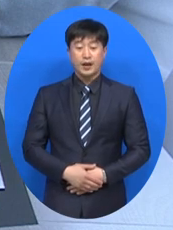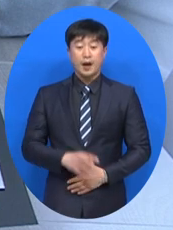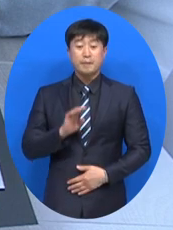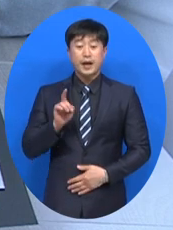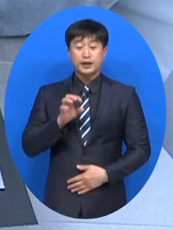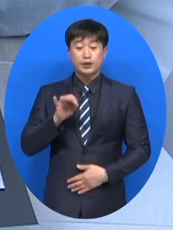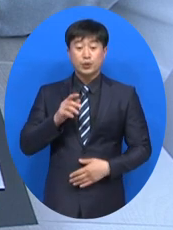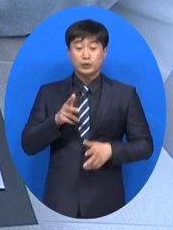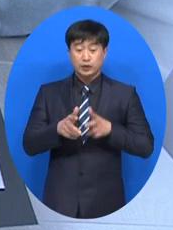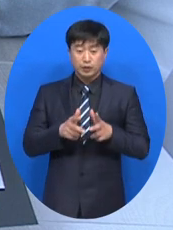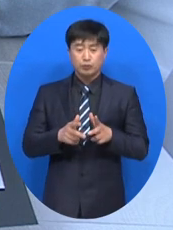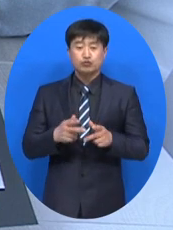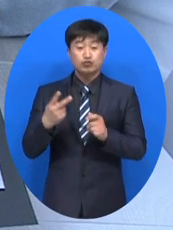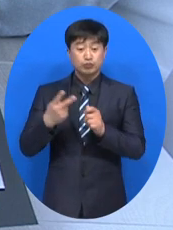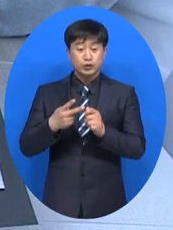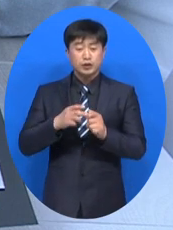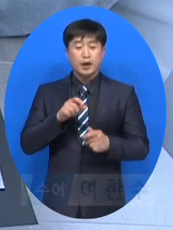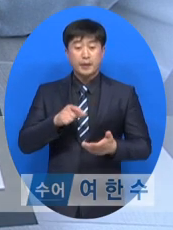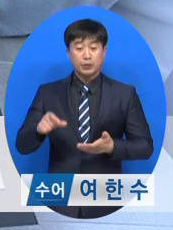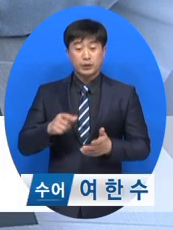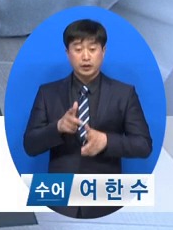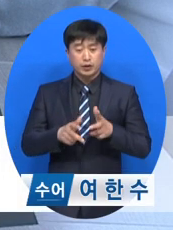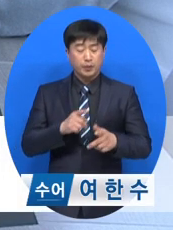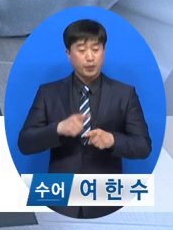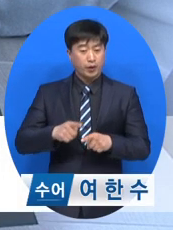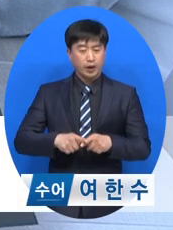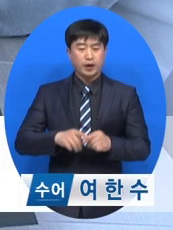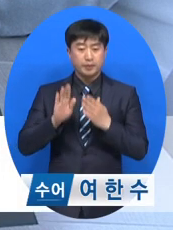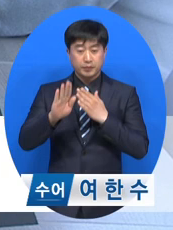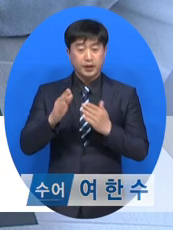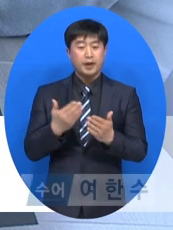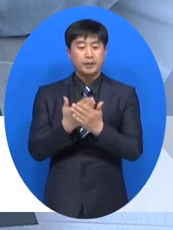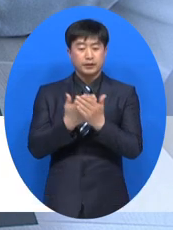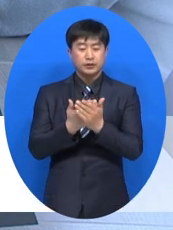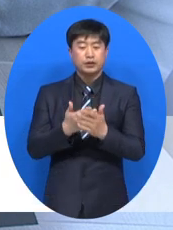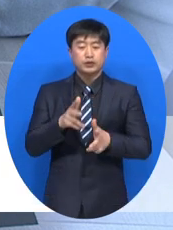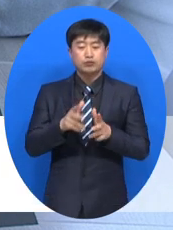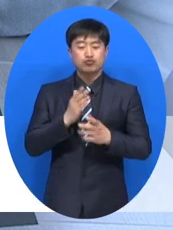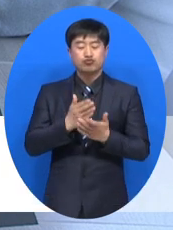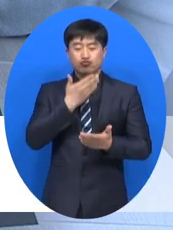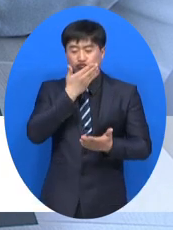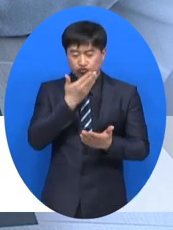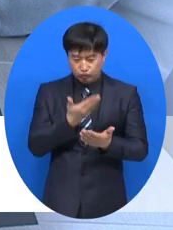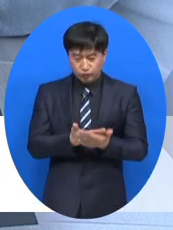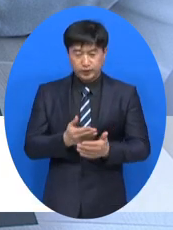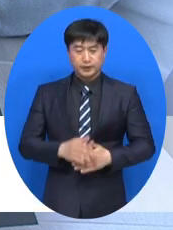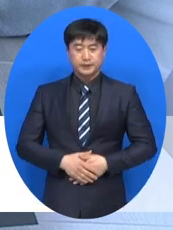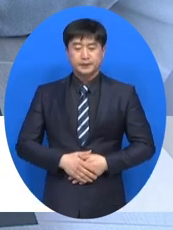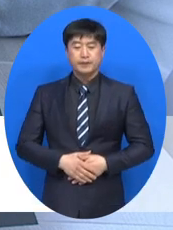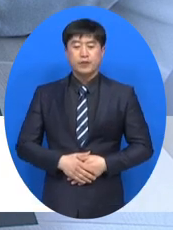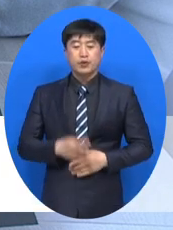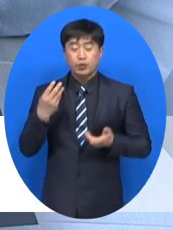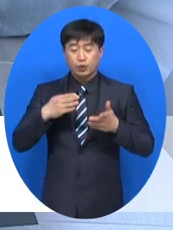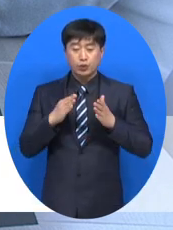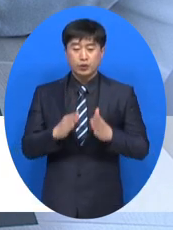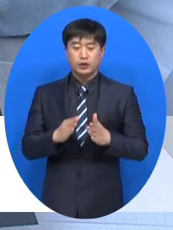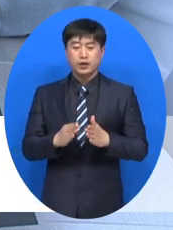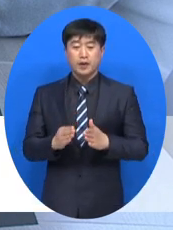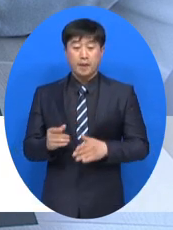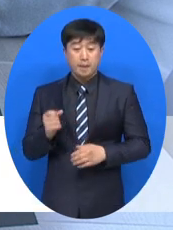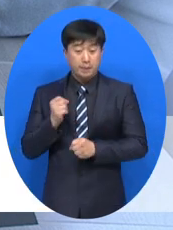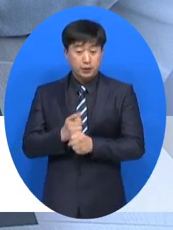바이오산업은 제2의 반도체 산업으로 평가될만큼 미래 신성장 산업 중에서도 중요한 산업으로 꼽힙니다 경기도는